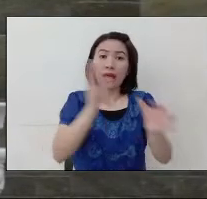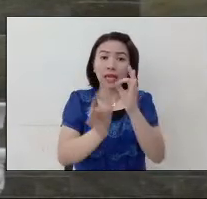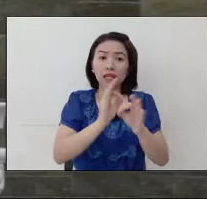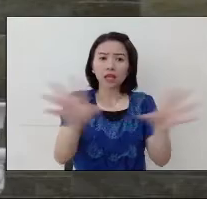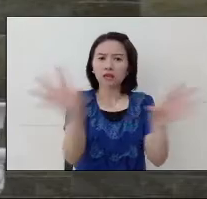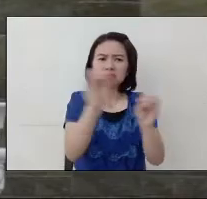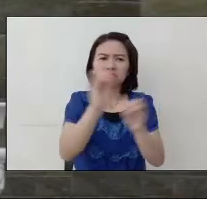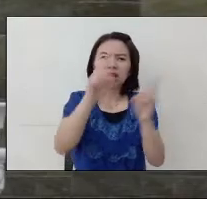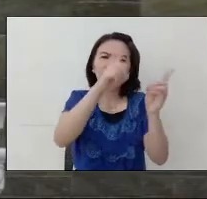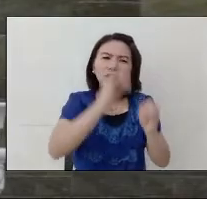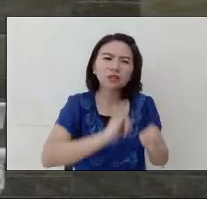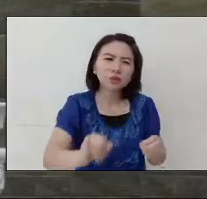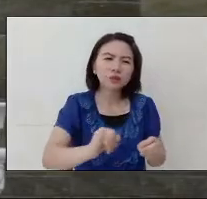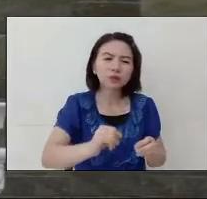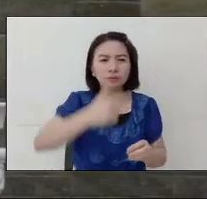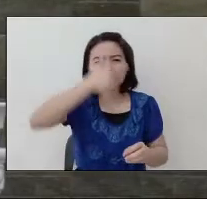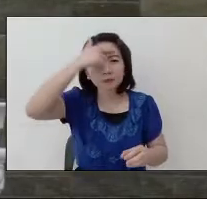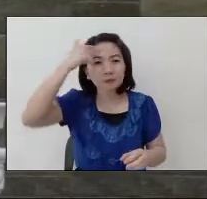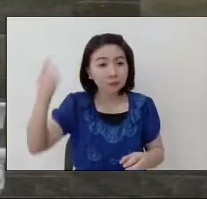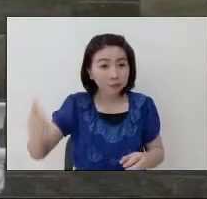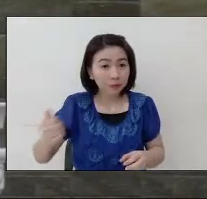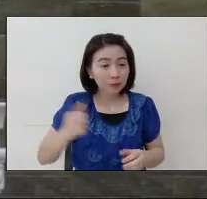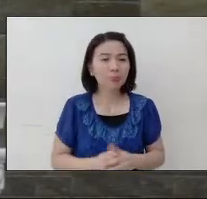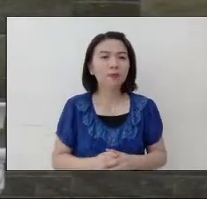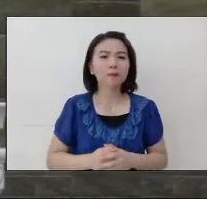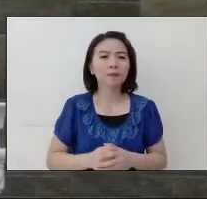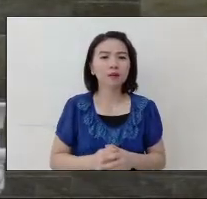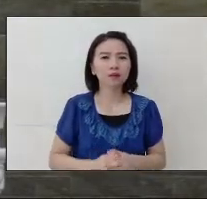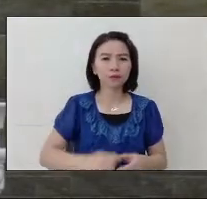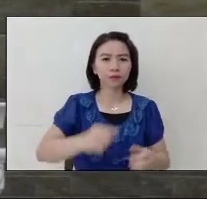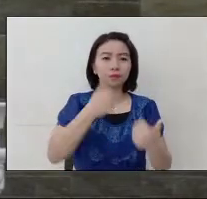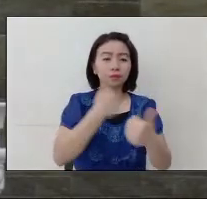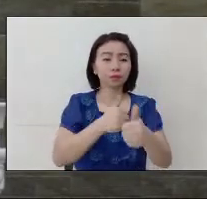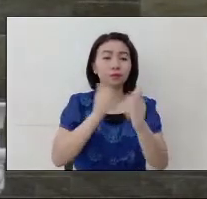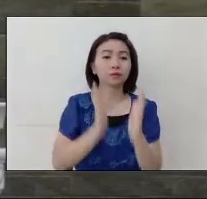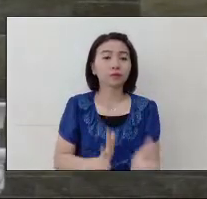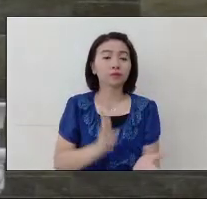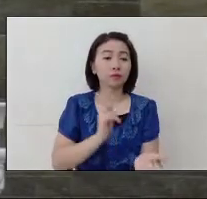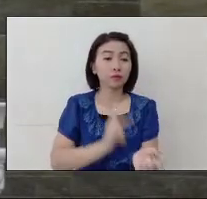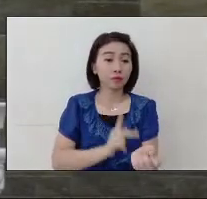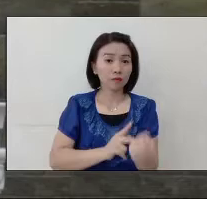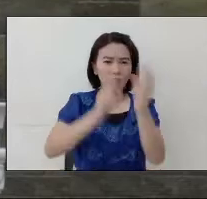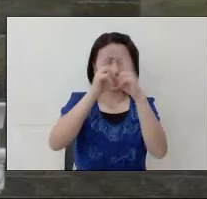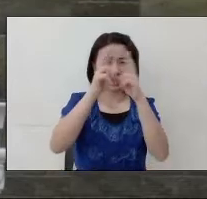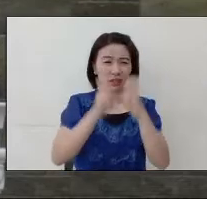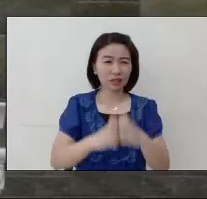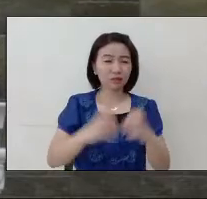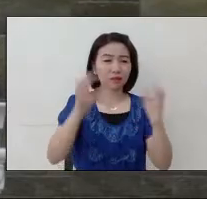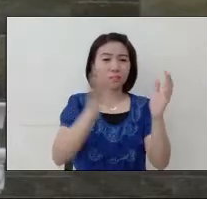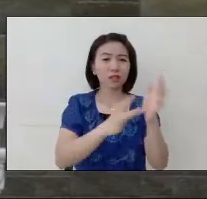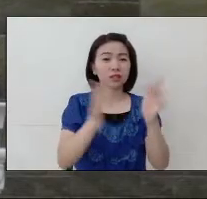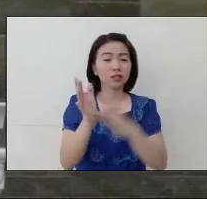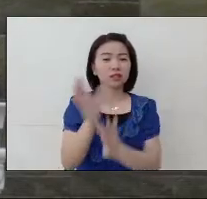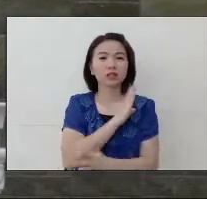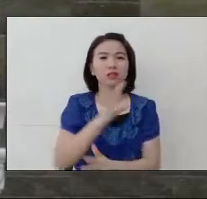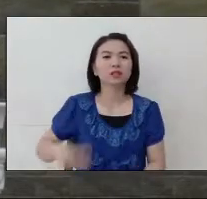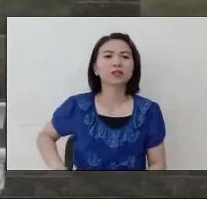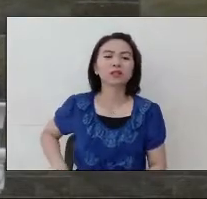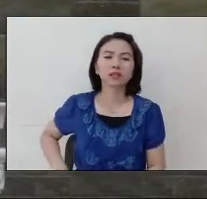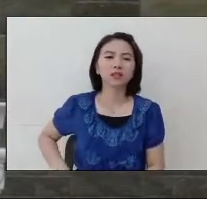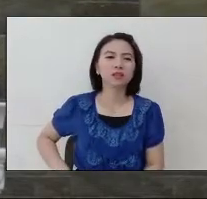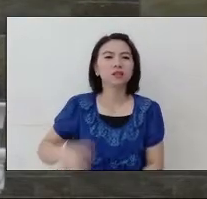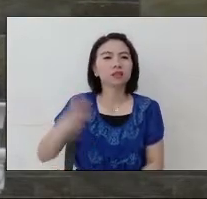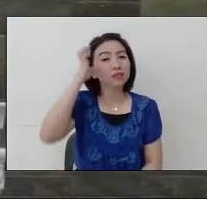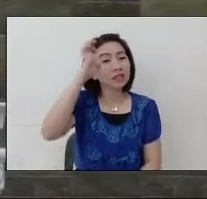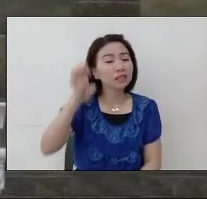Because the context here is the Apostle Paul and even the Lord Jesus Christ, he just